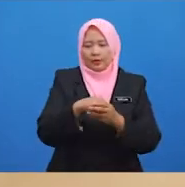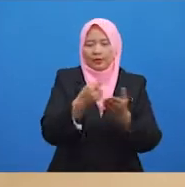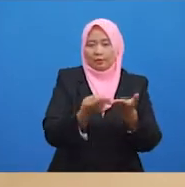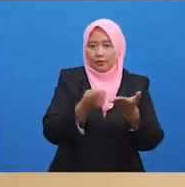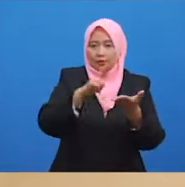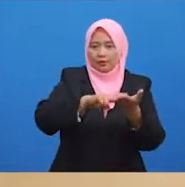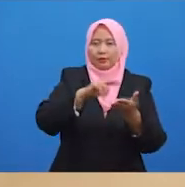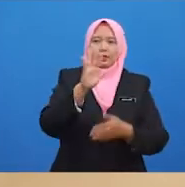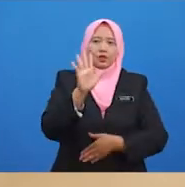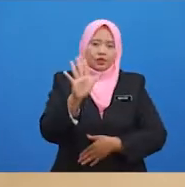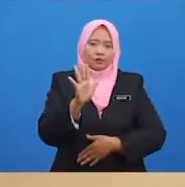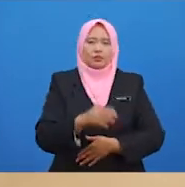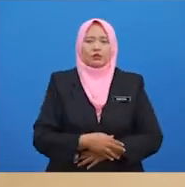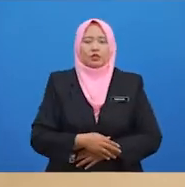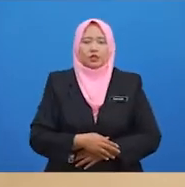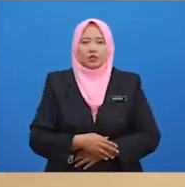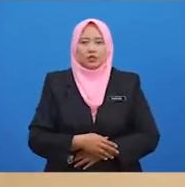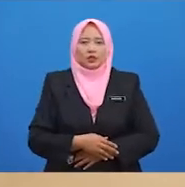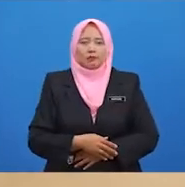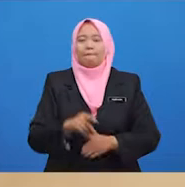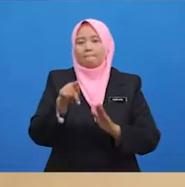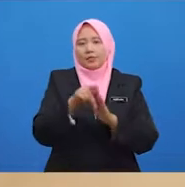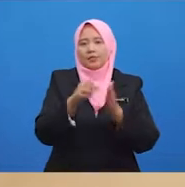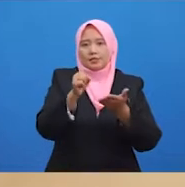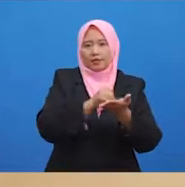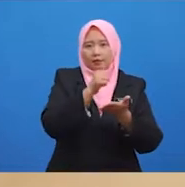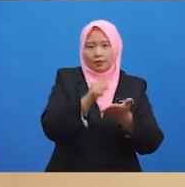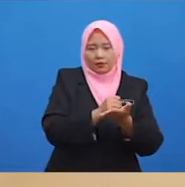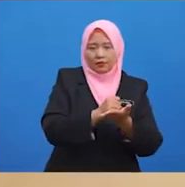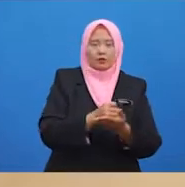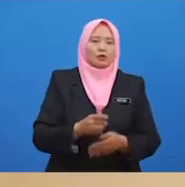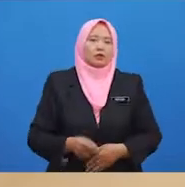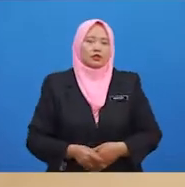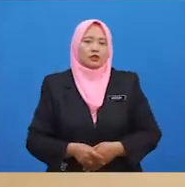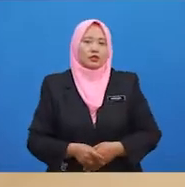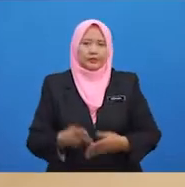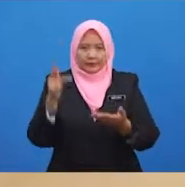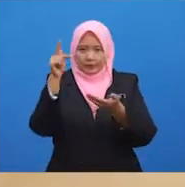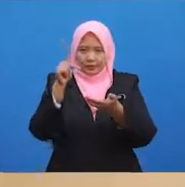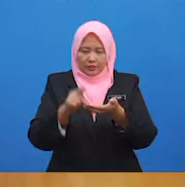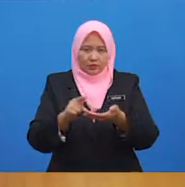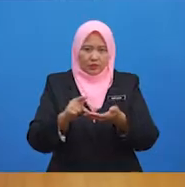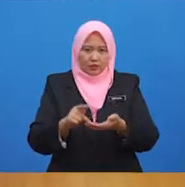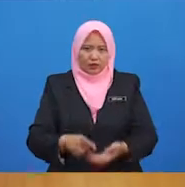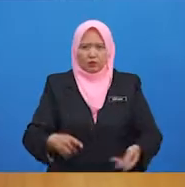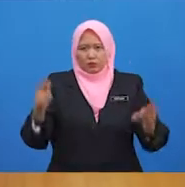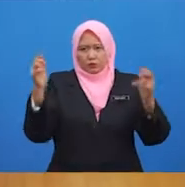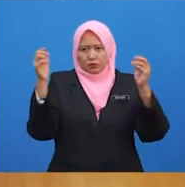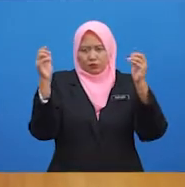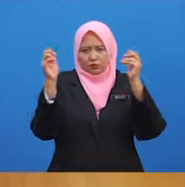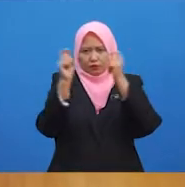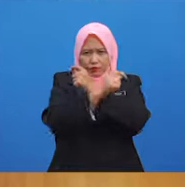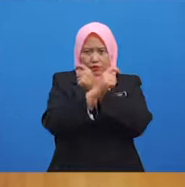sajak. Dalam rangkap ini, penyajak menyentuh tentang kesan peperangan terhadap negara. Ini